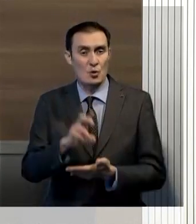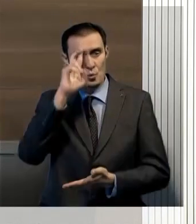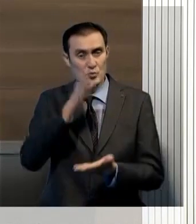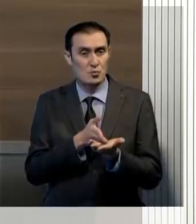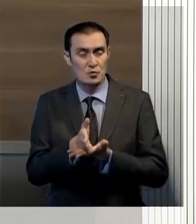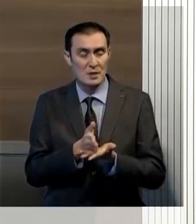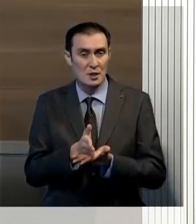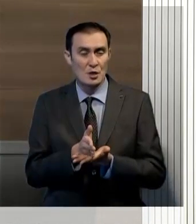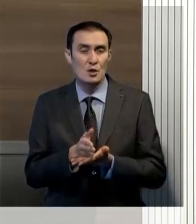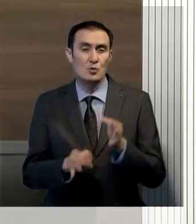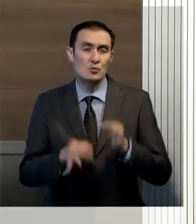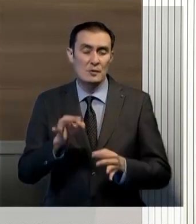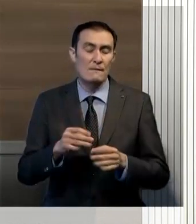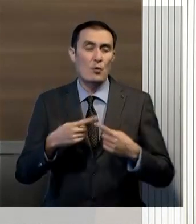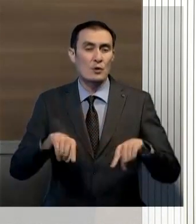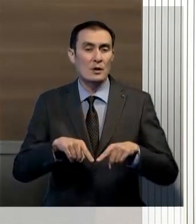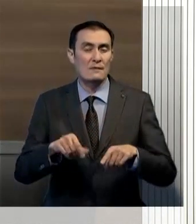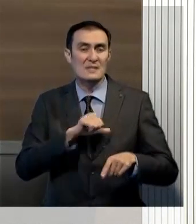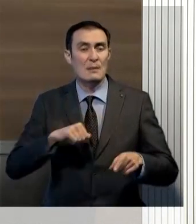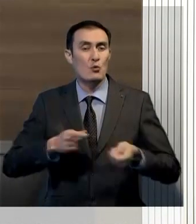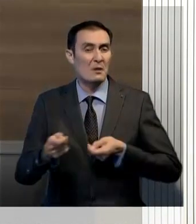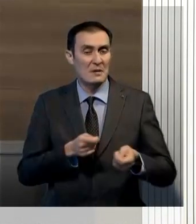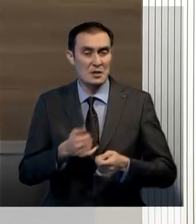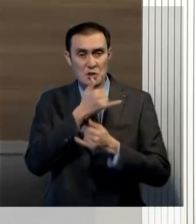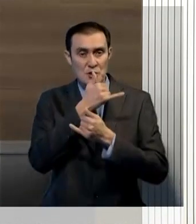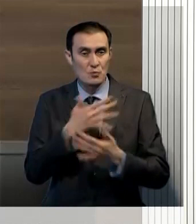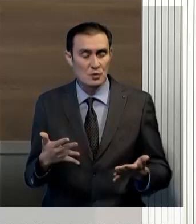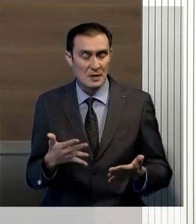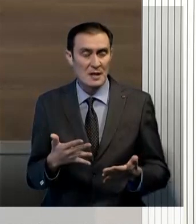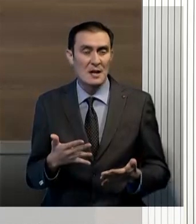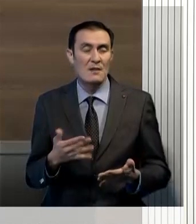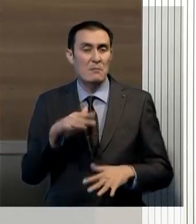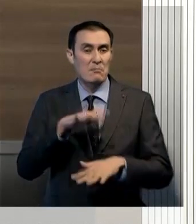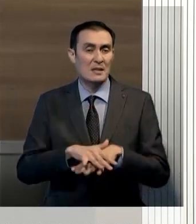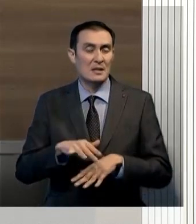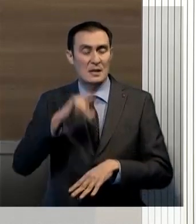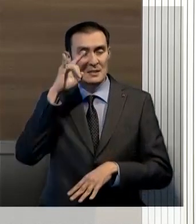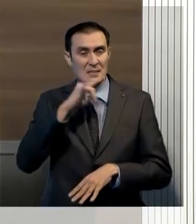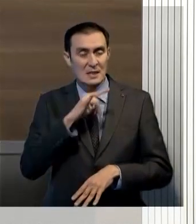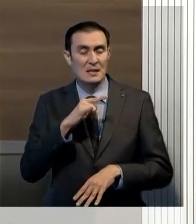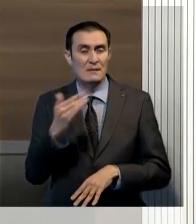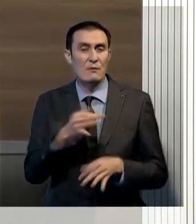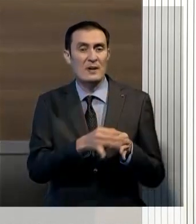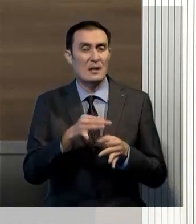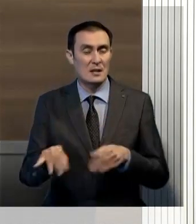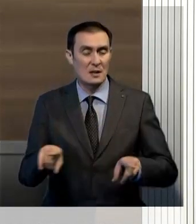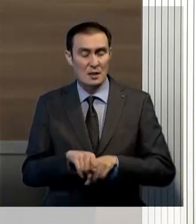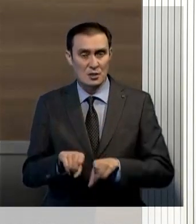государственной службе, судьи, в органах местного самоуправления, Национальном банке Республики Казахстан и его ведомствах,